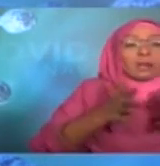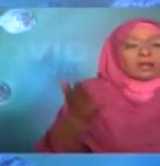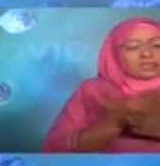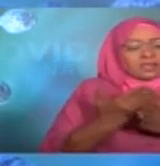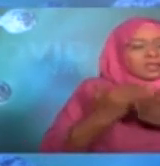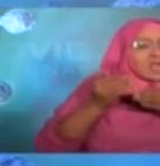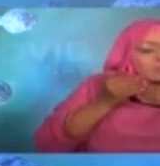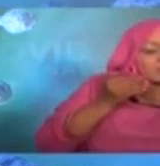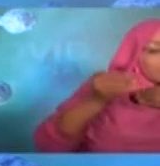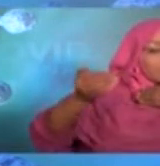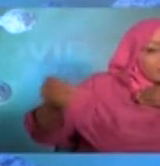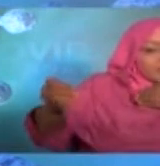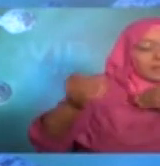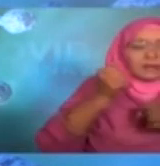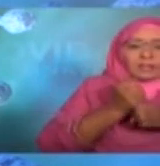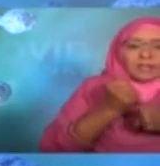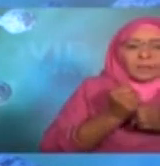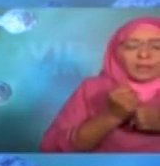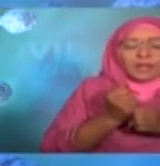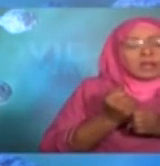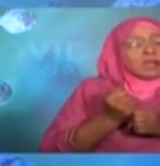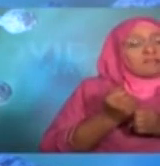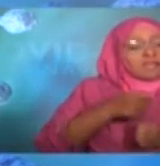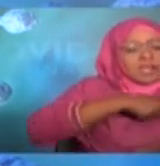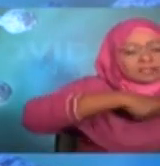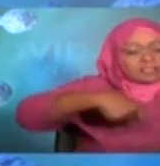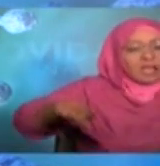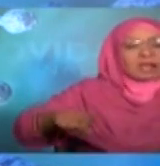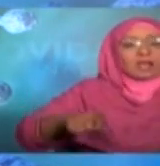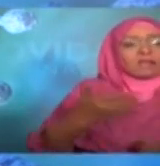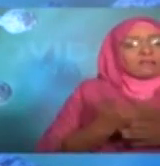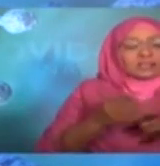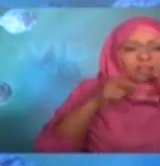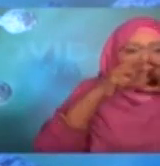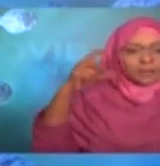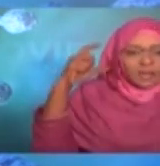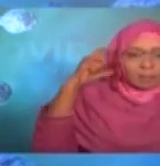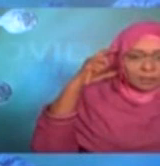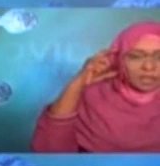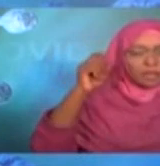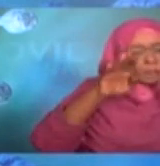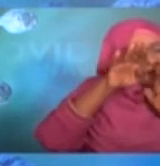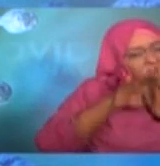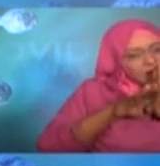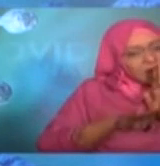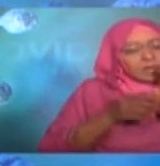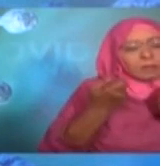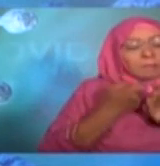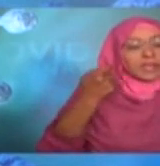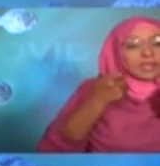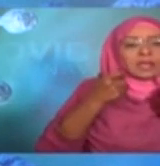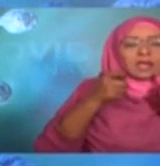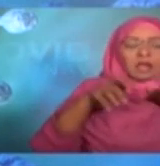بعضنا البعض ونحن نتعامل تجاريا ونتحدث واستخدمنا الكمامة، هذا يقلل بإمكانية